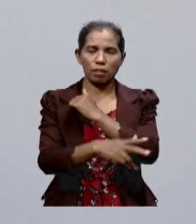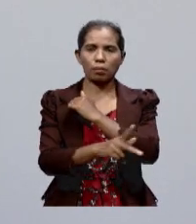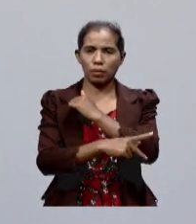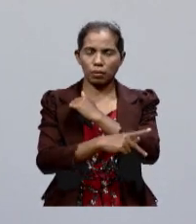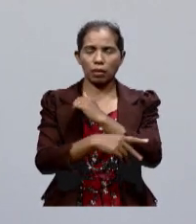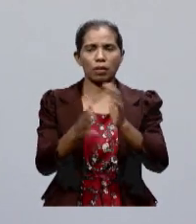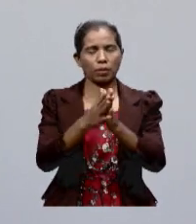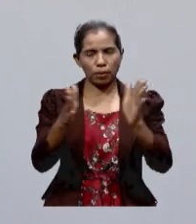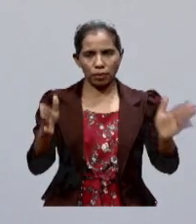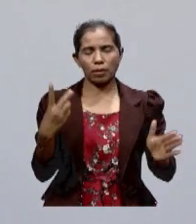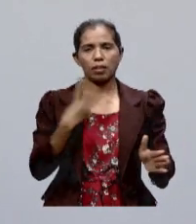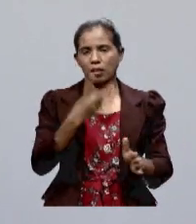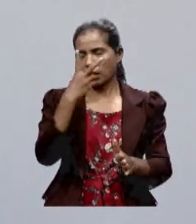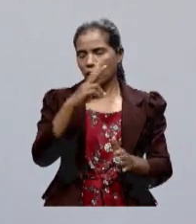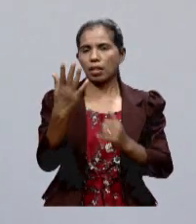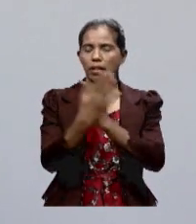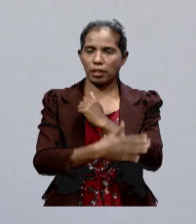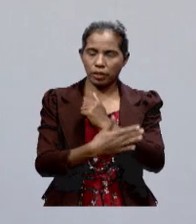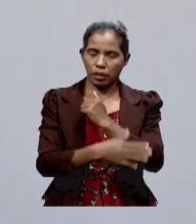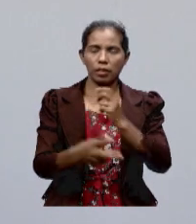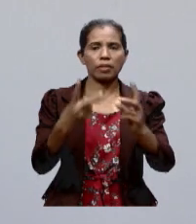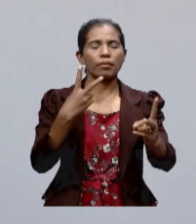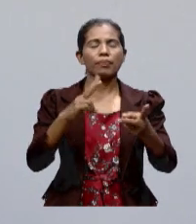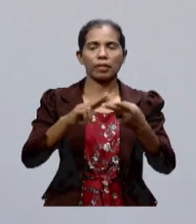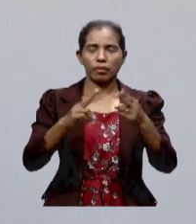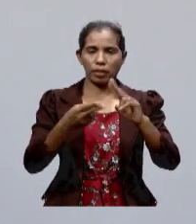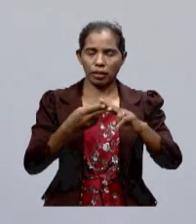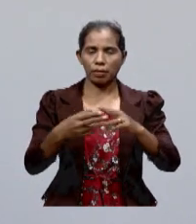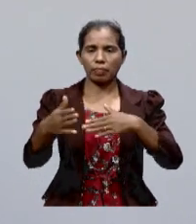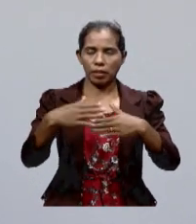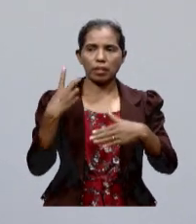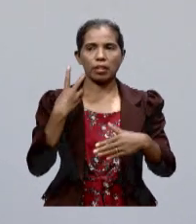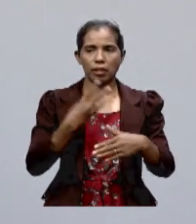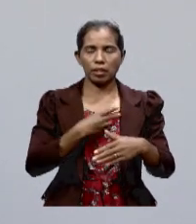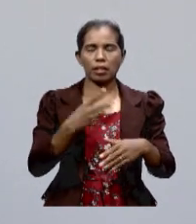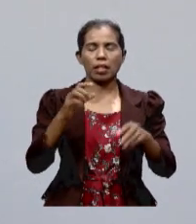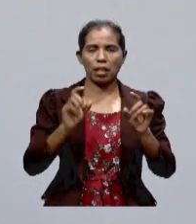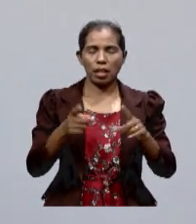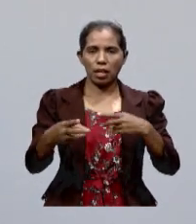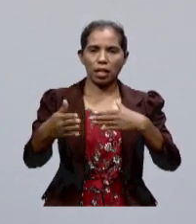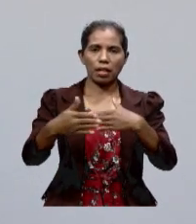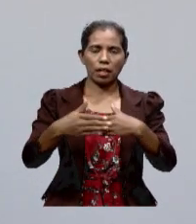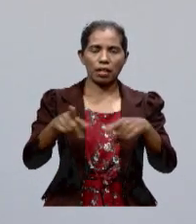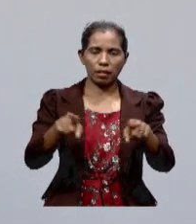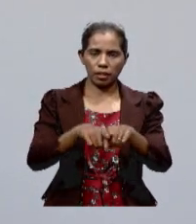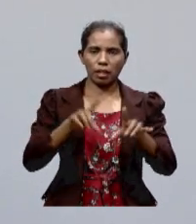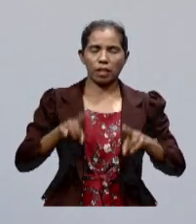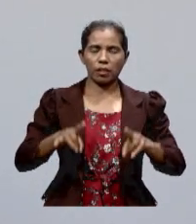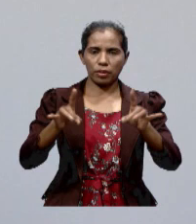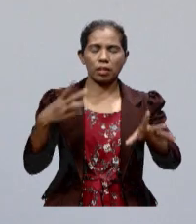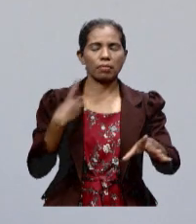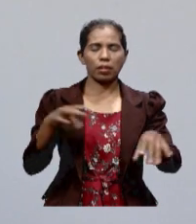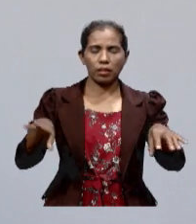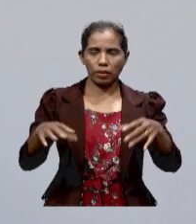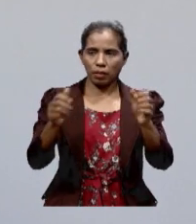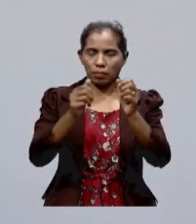sa nasang ne be vizinho besi kita hanesa Indonesia hanesa Australia ya sira ni ta bele coopera